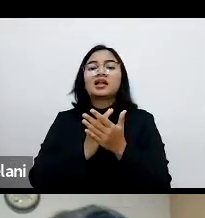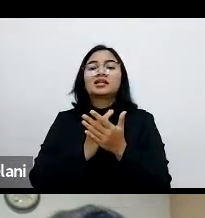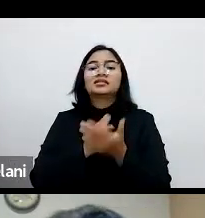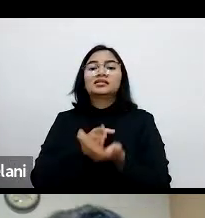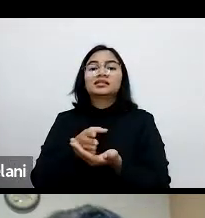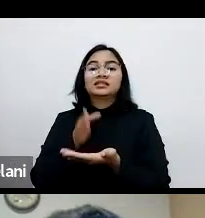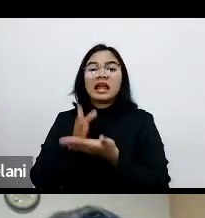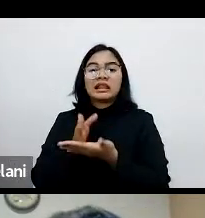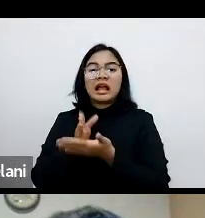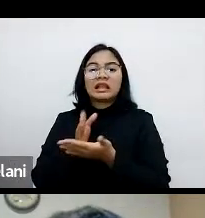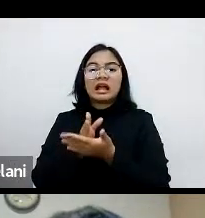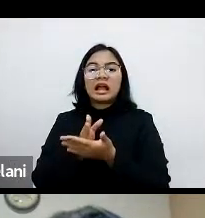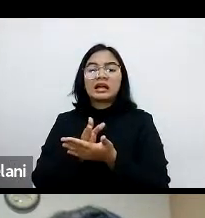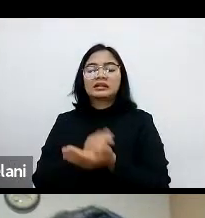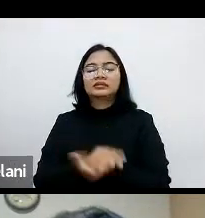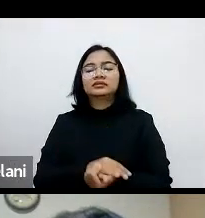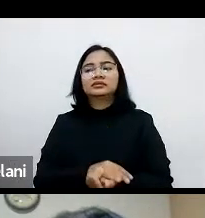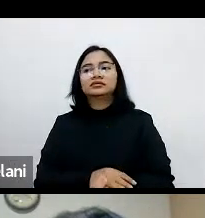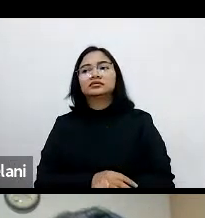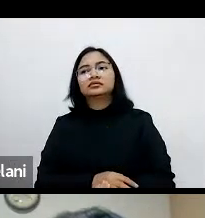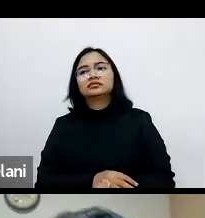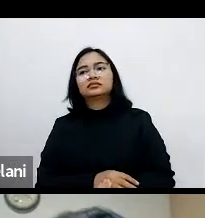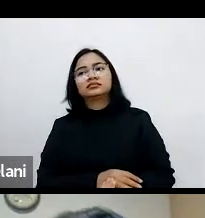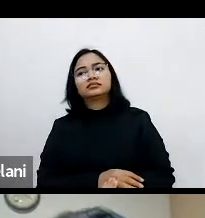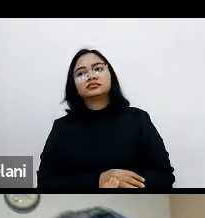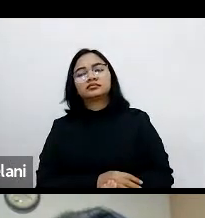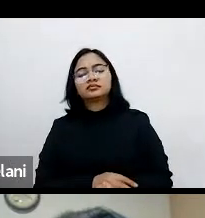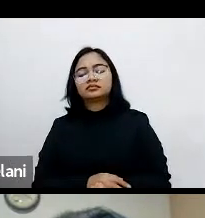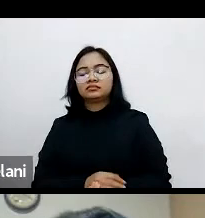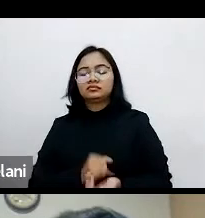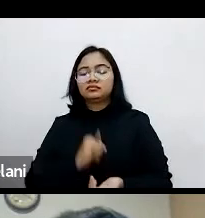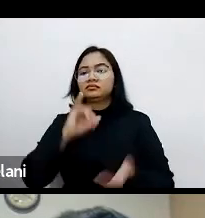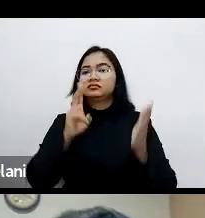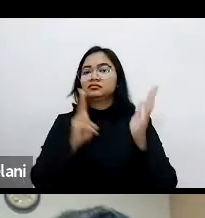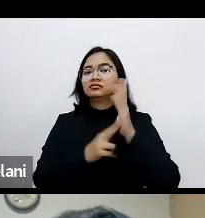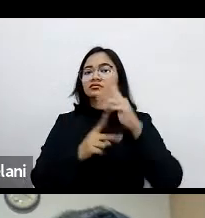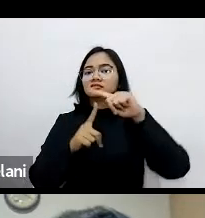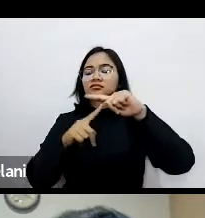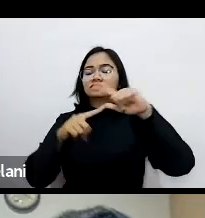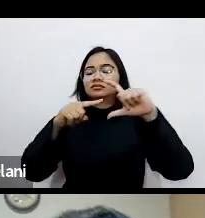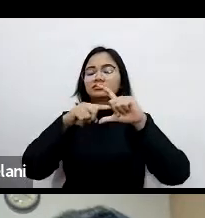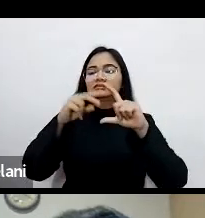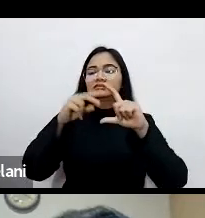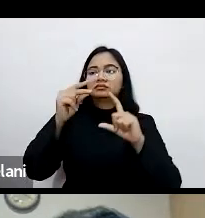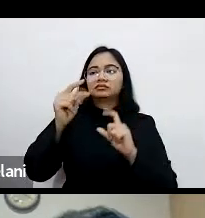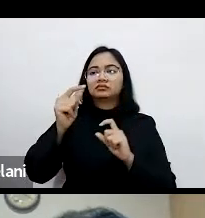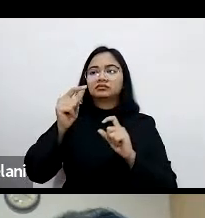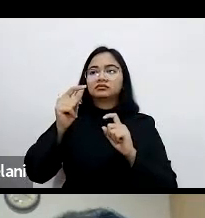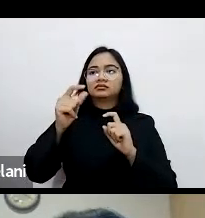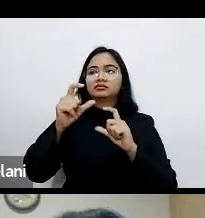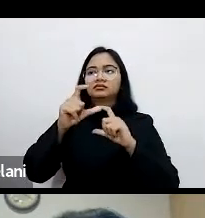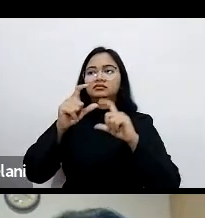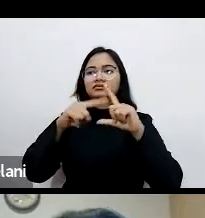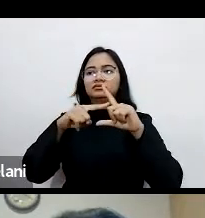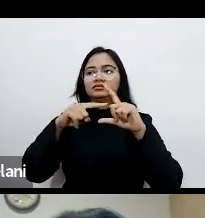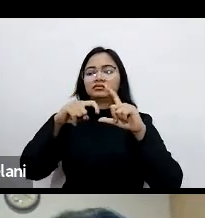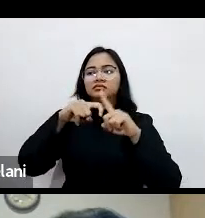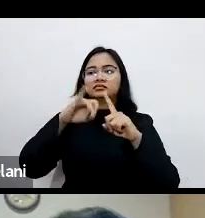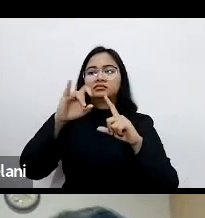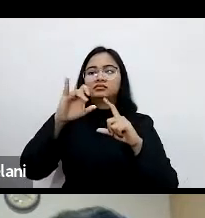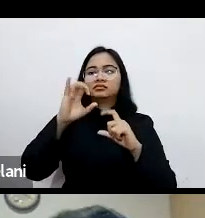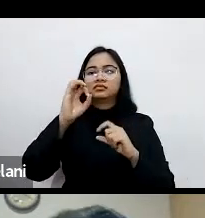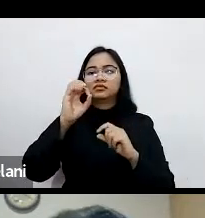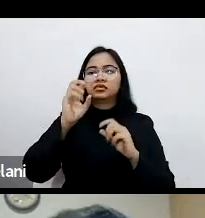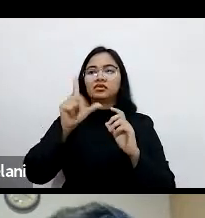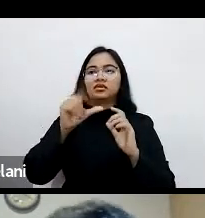ya, interseksionalitas itu menjadi sangat penting gitu ya. Tidak hanya dikotomi antara feminis dalam